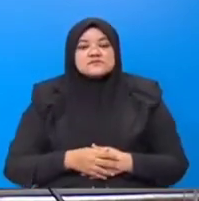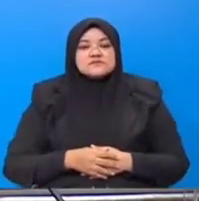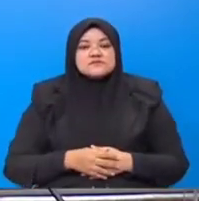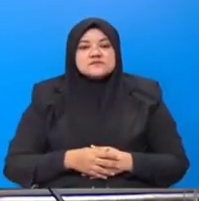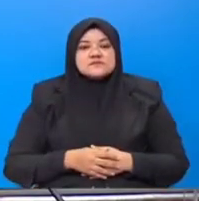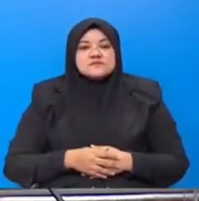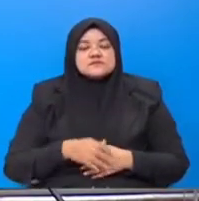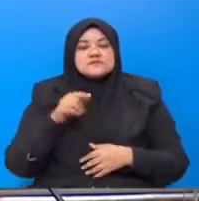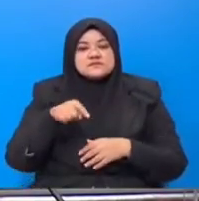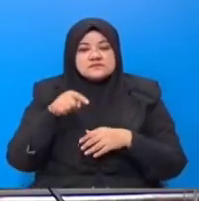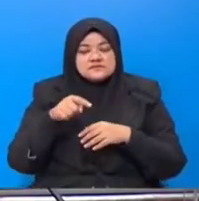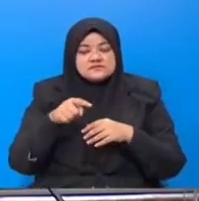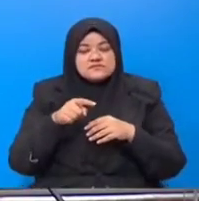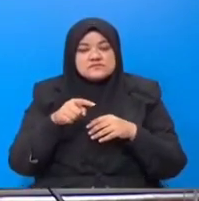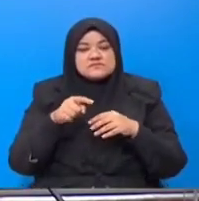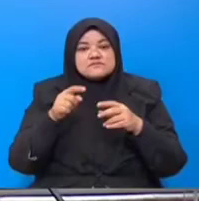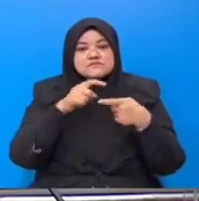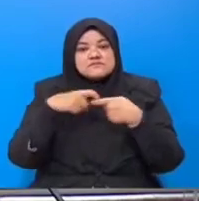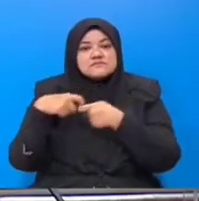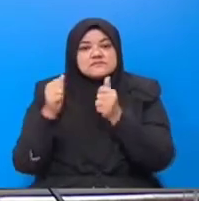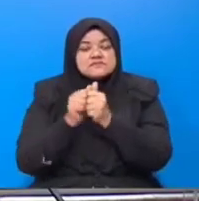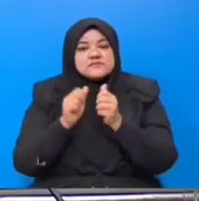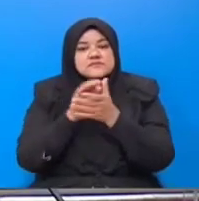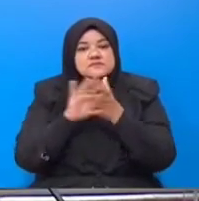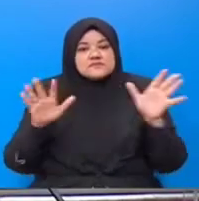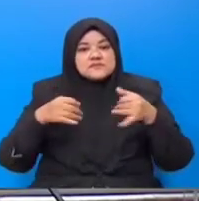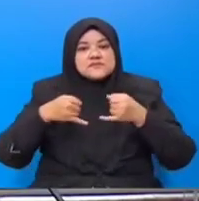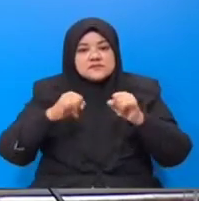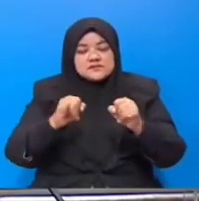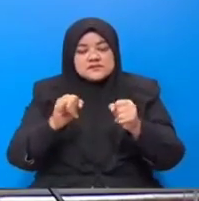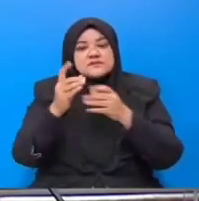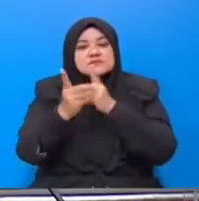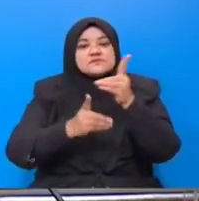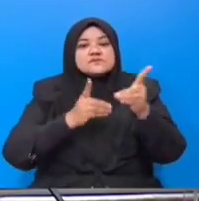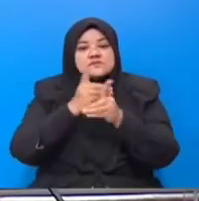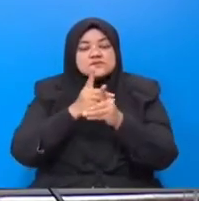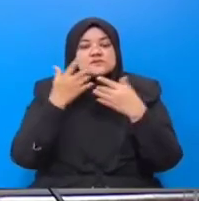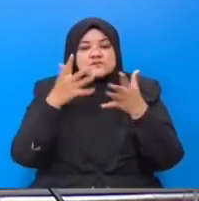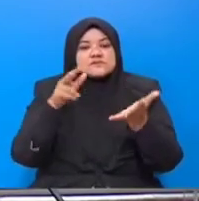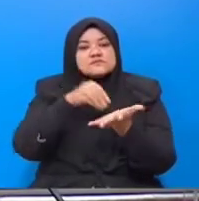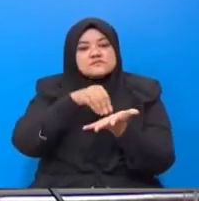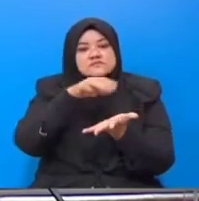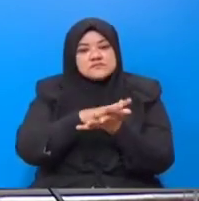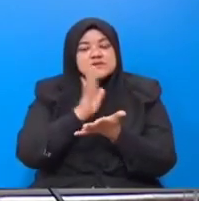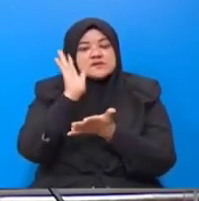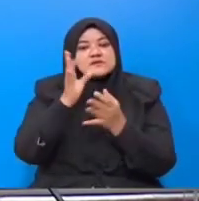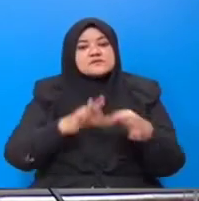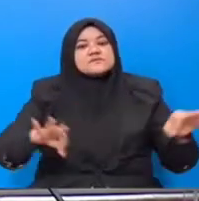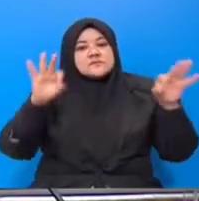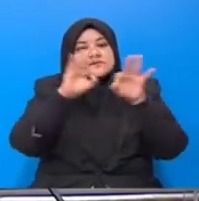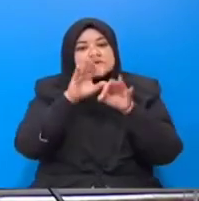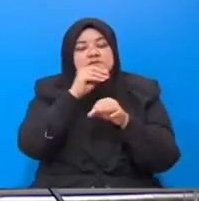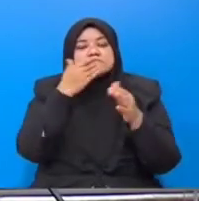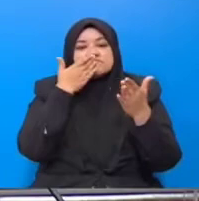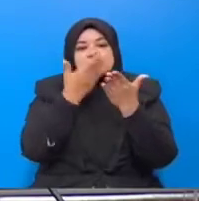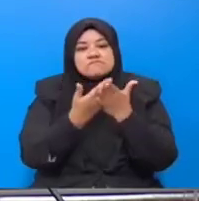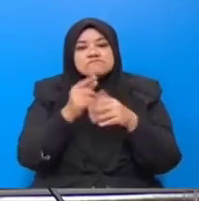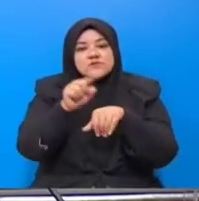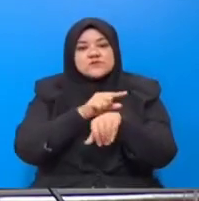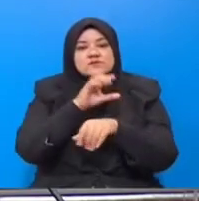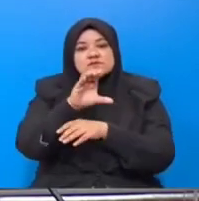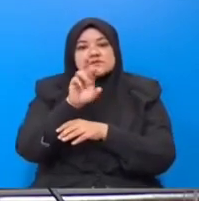pekat dan pertumbuhan berkaitan keselamatan Jalan Raya di seluruh dunia Telah mempengaruhi akan kepentingan dan kebaikan